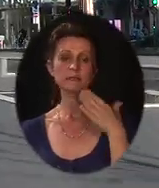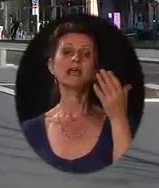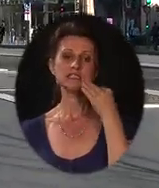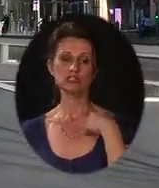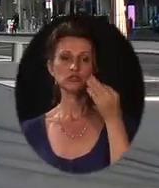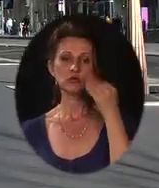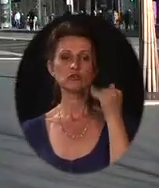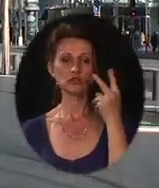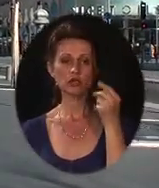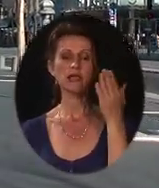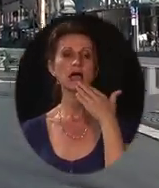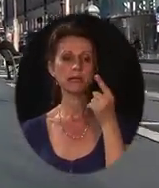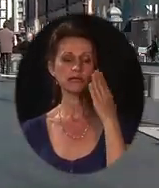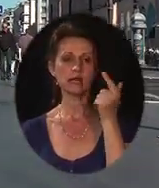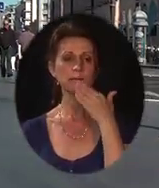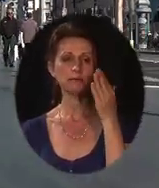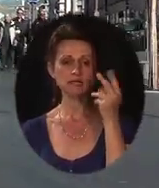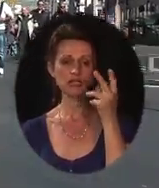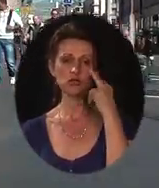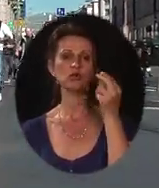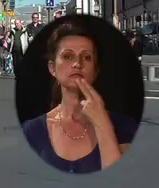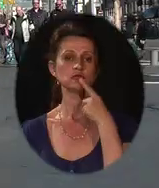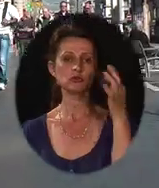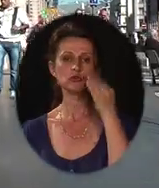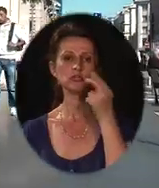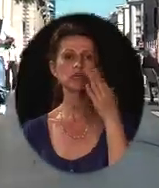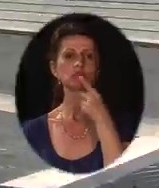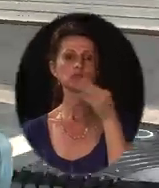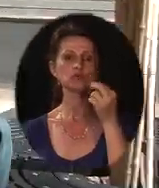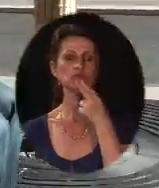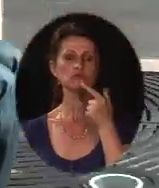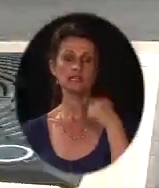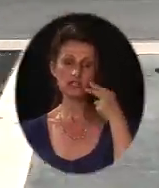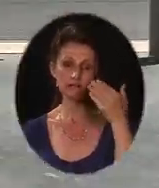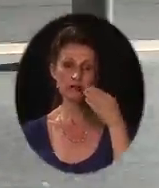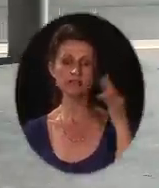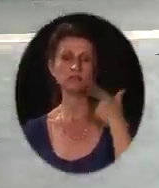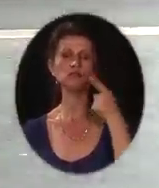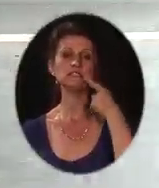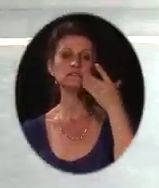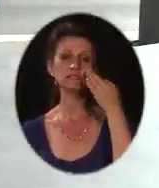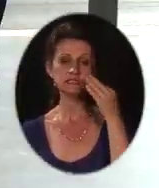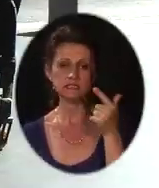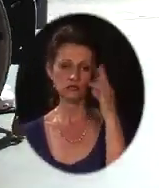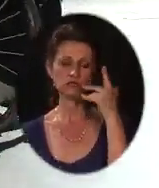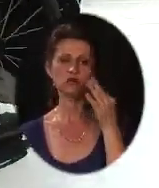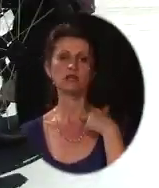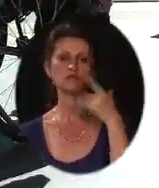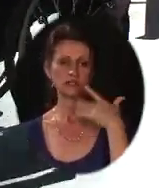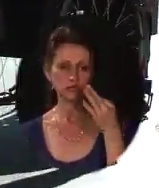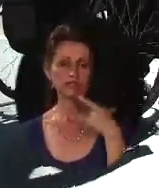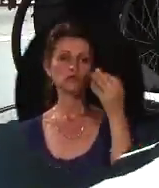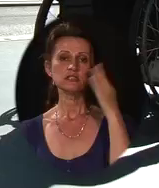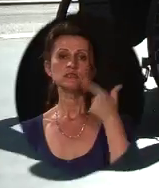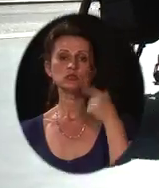Assis sur son fauteuil, Ahmed a la même taille que vous. Pour lui, comme pour vous les enfants, c'est plus difficile de voir les voitures. C'est aussi beaucoup